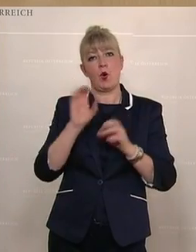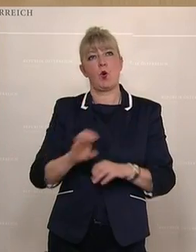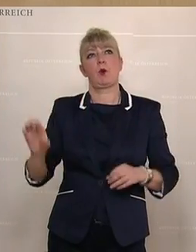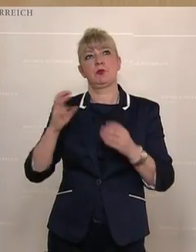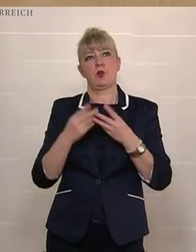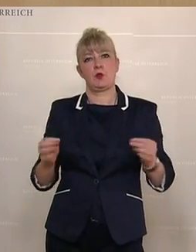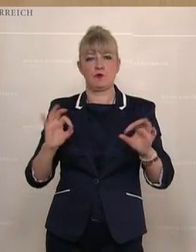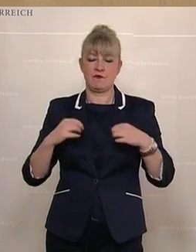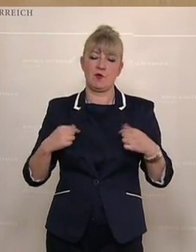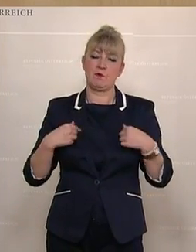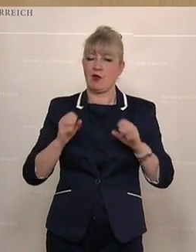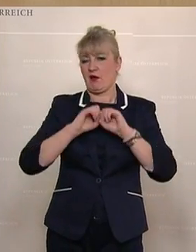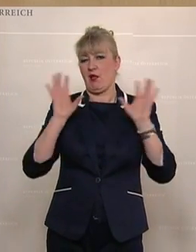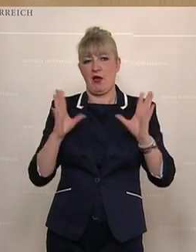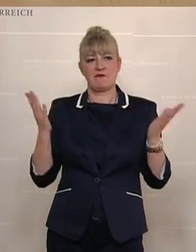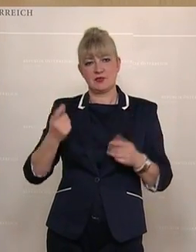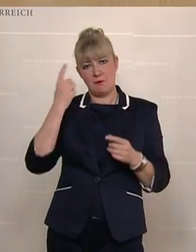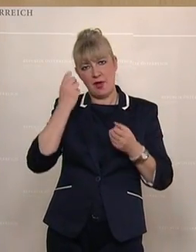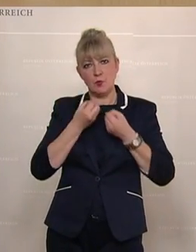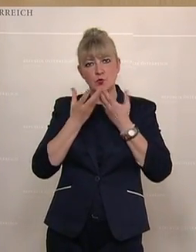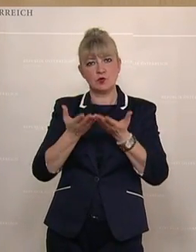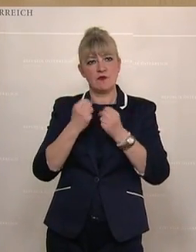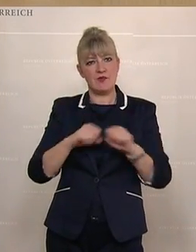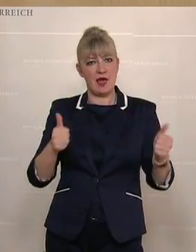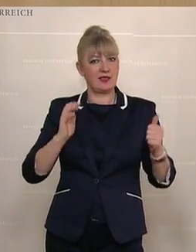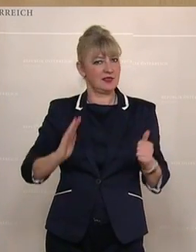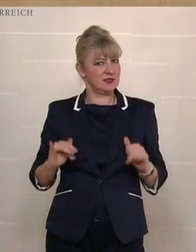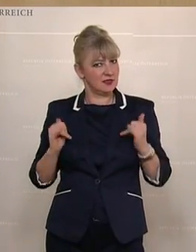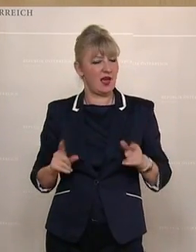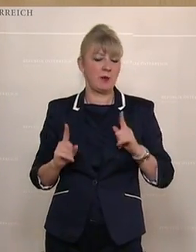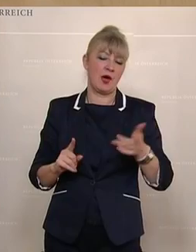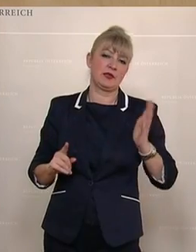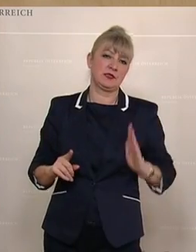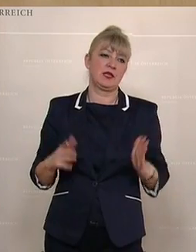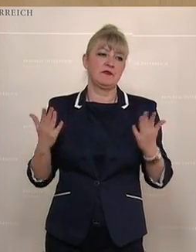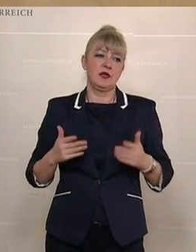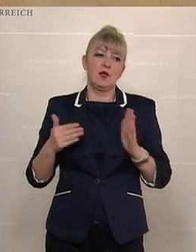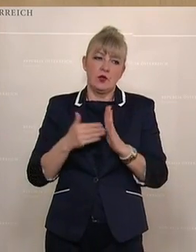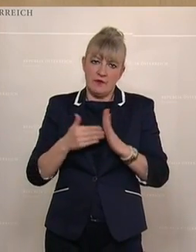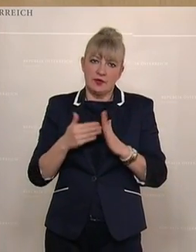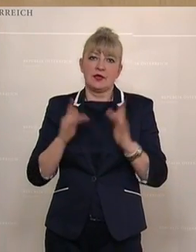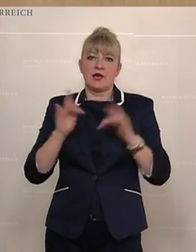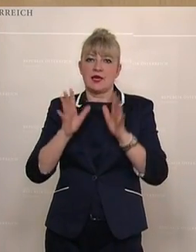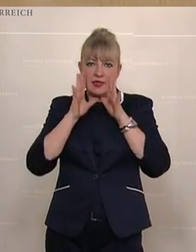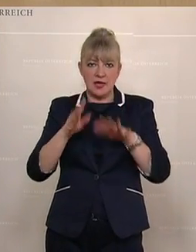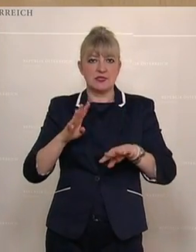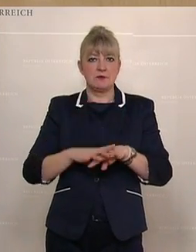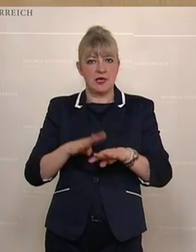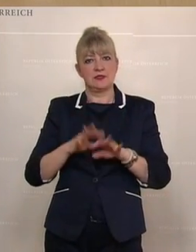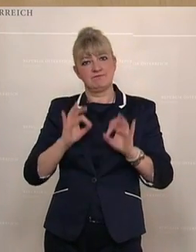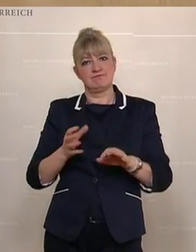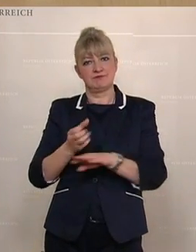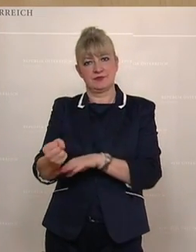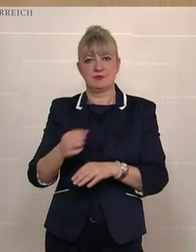Lösung. Und für mich steht außer Zweifel die Meinungsäußerungsfreiheit auf der einen Seite, aber auf der anderen Seite auch die Notwendigkeit, gegen Hass im Netz